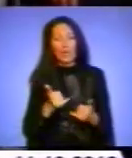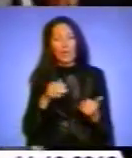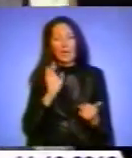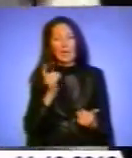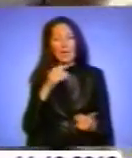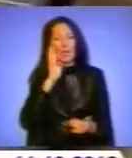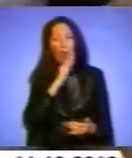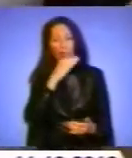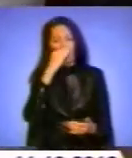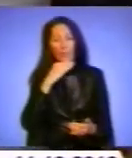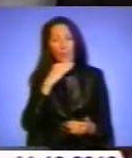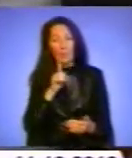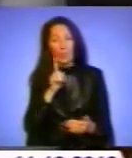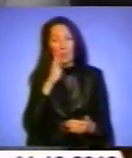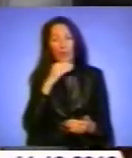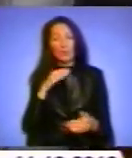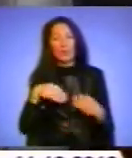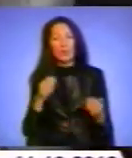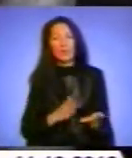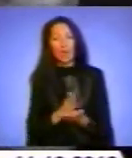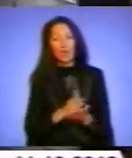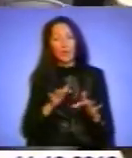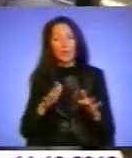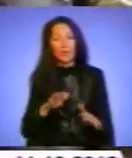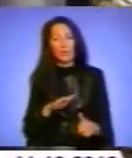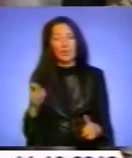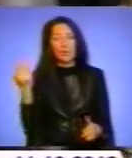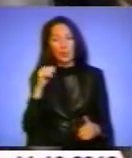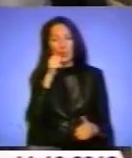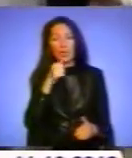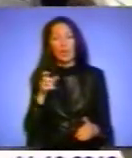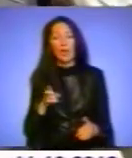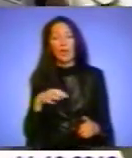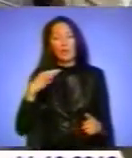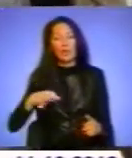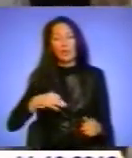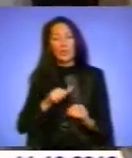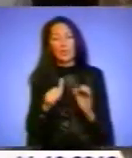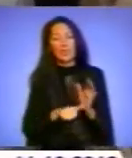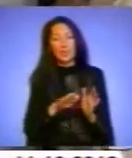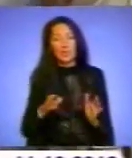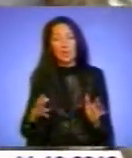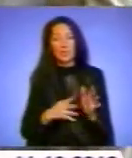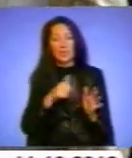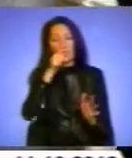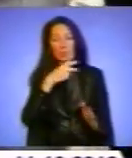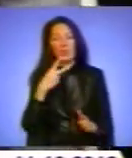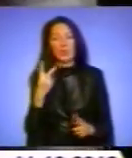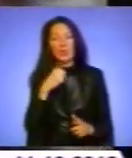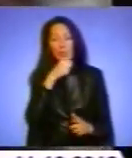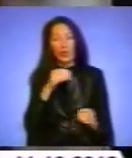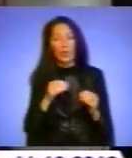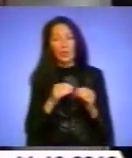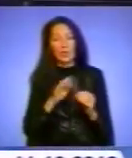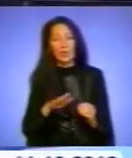батьком, звертайтеся у служби у справах дітей. За минулий рік в краї встановили 16 дітей. За 9 місяців 2012-го –